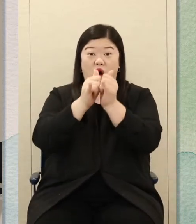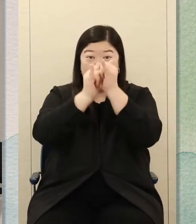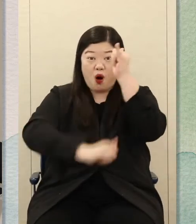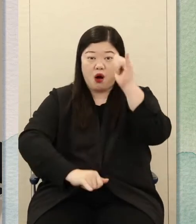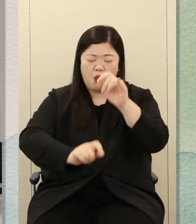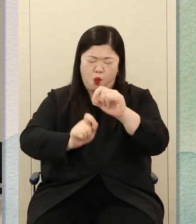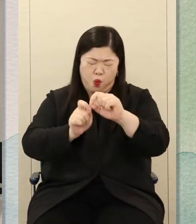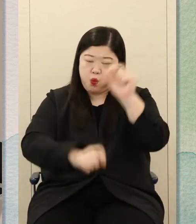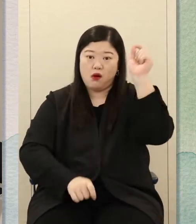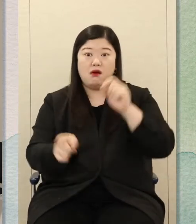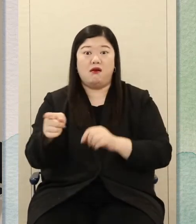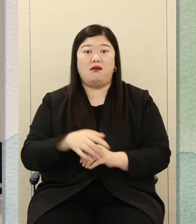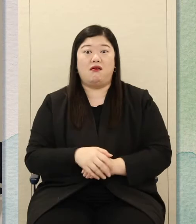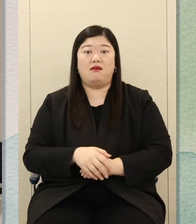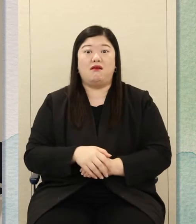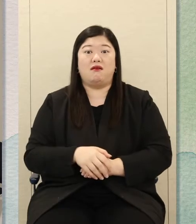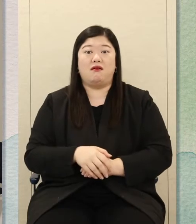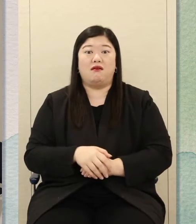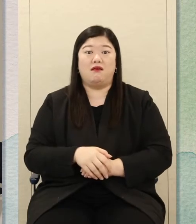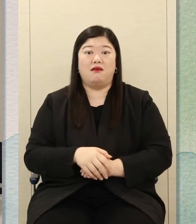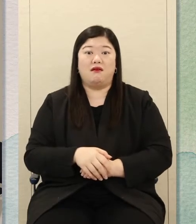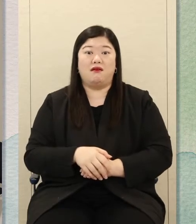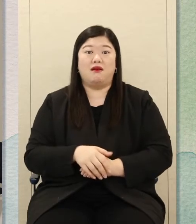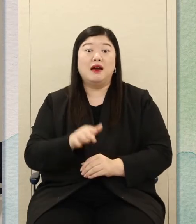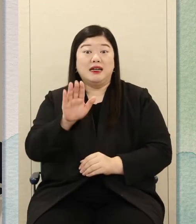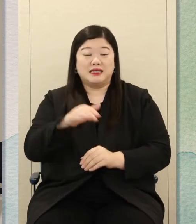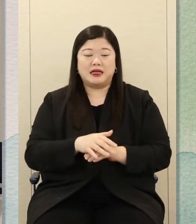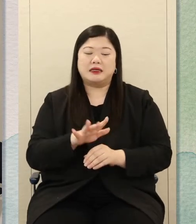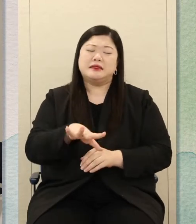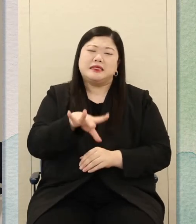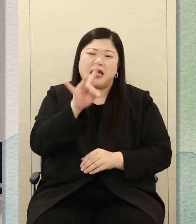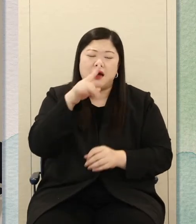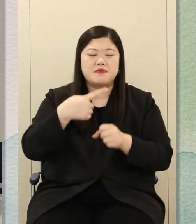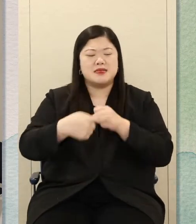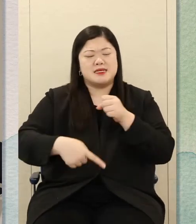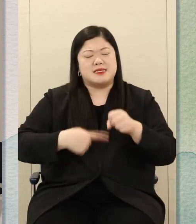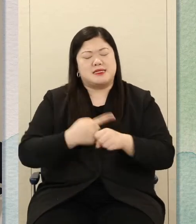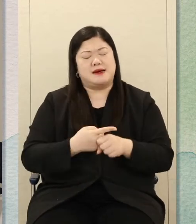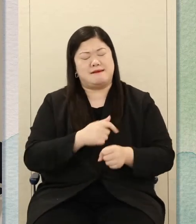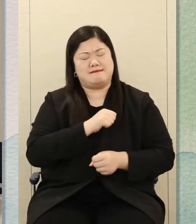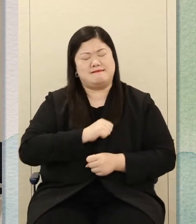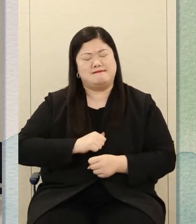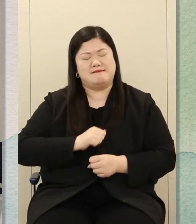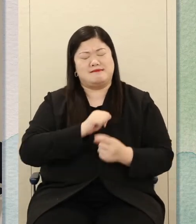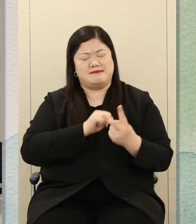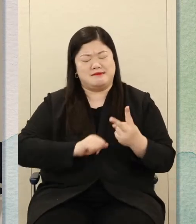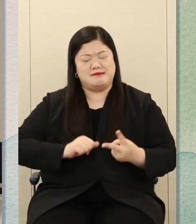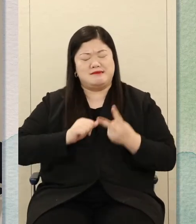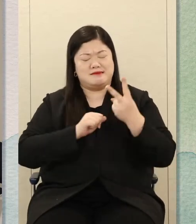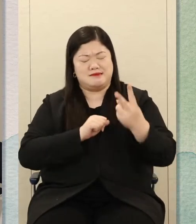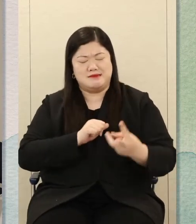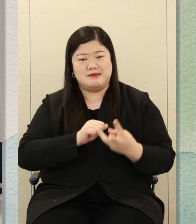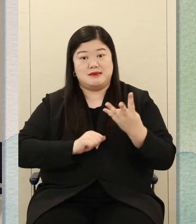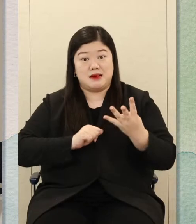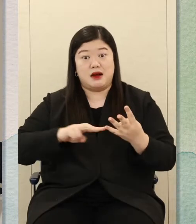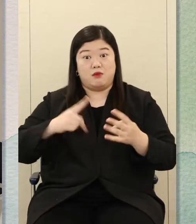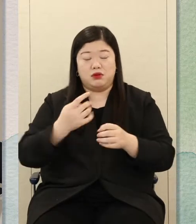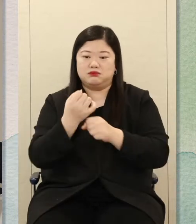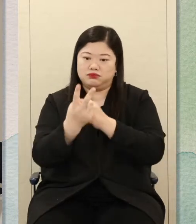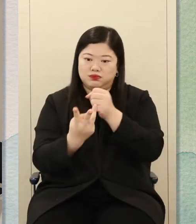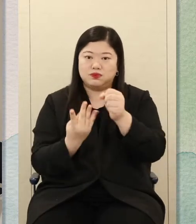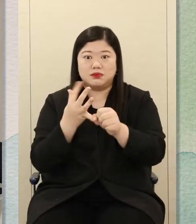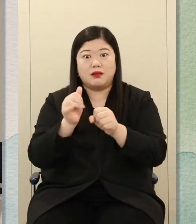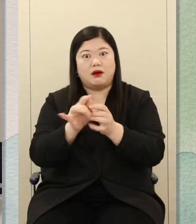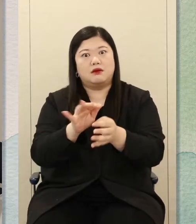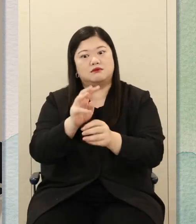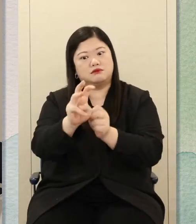모임으로 끈질기게 하기만 하면 언젠가는 해요. 그게 제일 큰 특징입니다. 그 다음에 이제